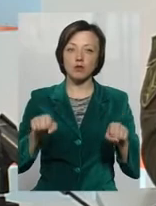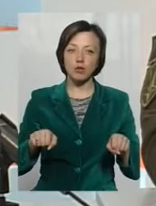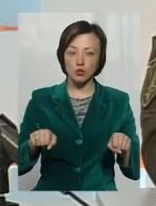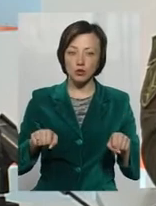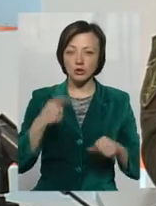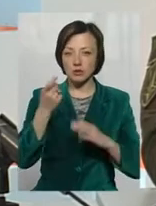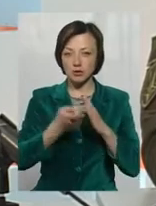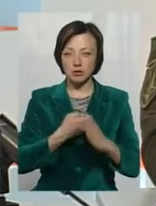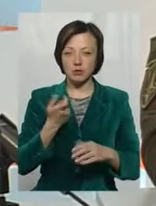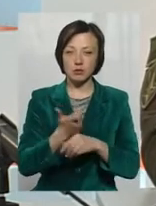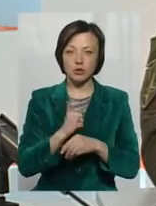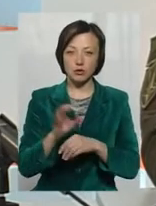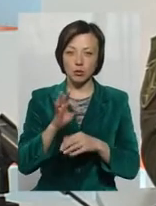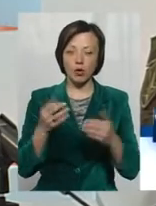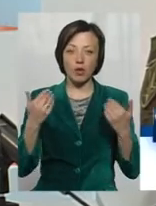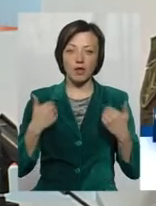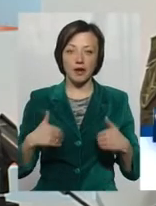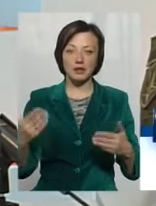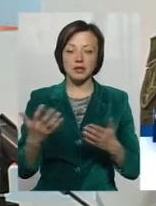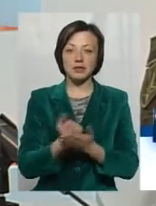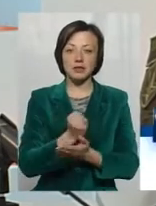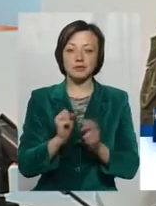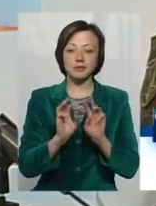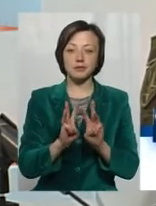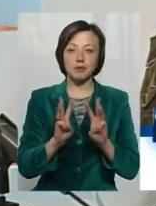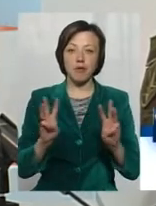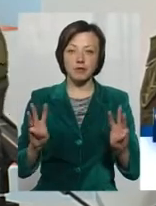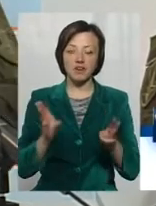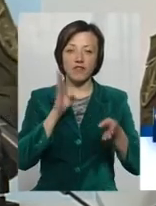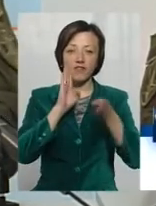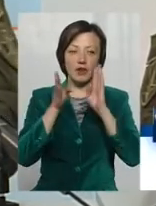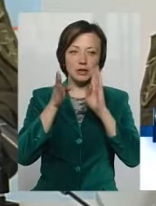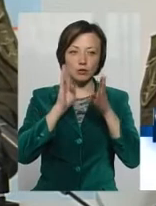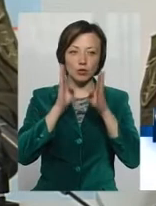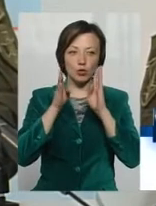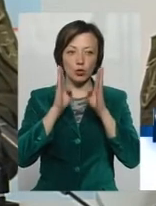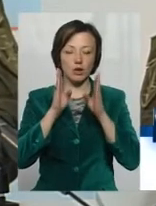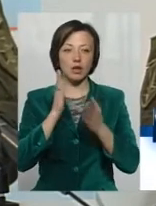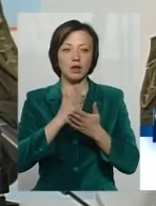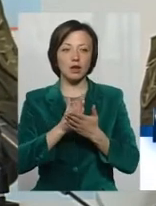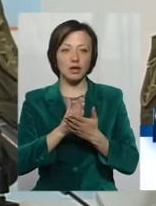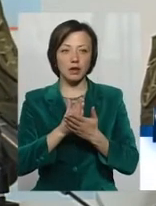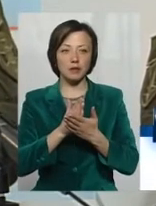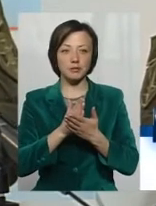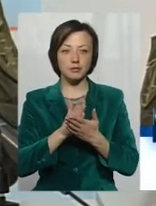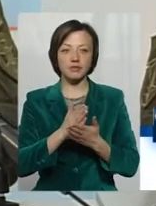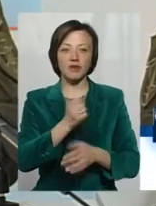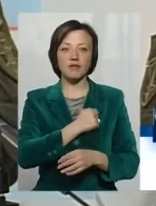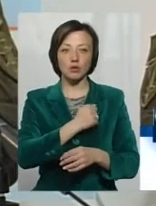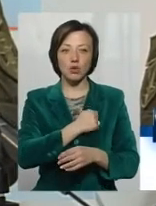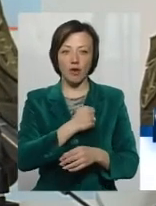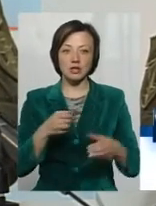нас знати, ви можете знайти нас на сторінці Фейсбуці, це є сторінка військова частина